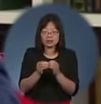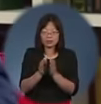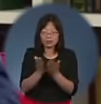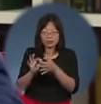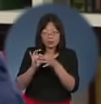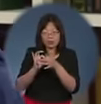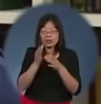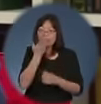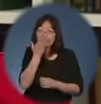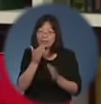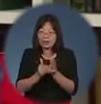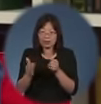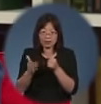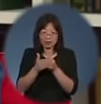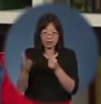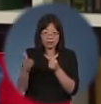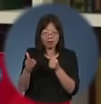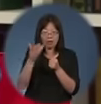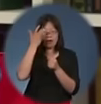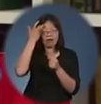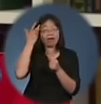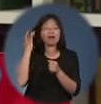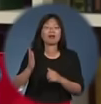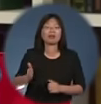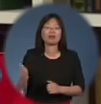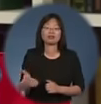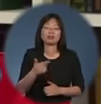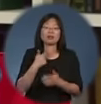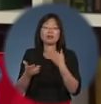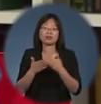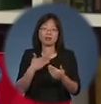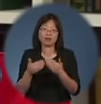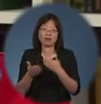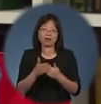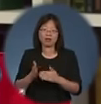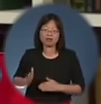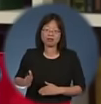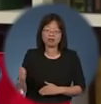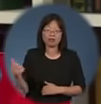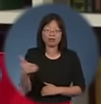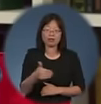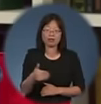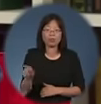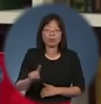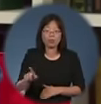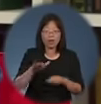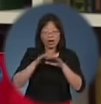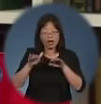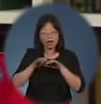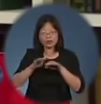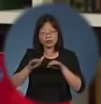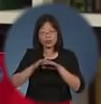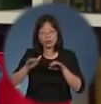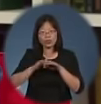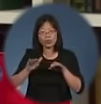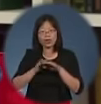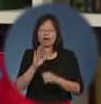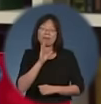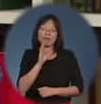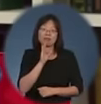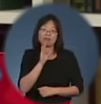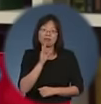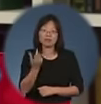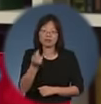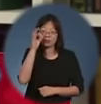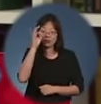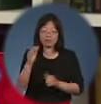통해서거든요 그러니까 간접 경험 간접 그 해소 이렇게